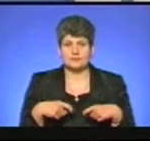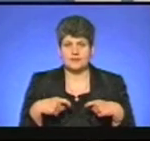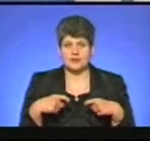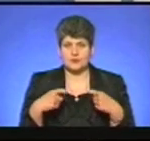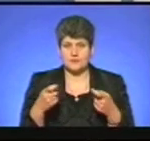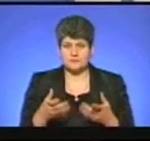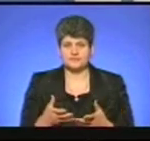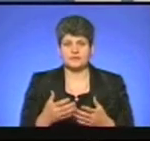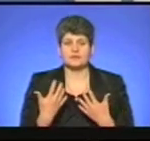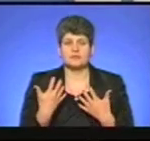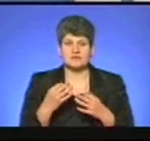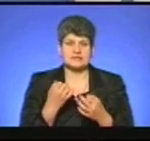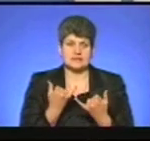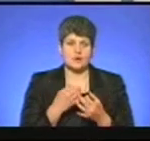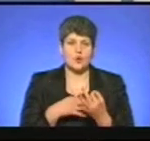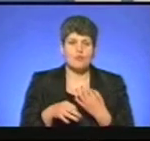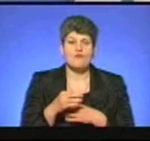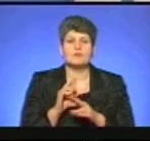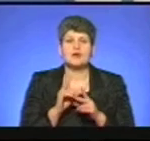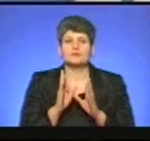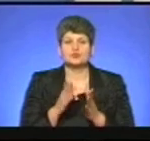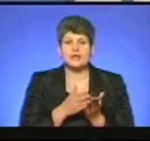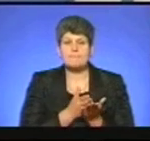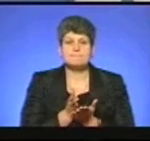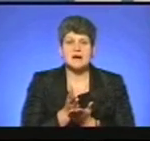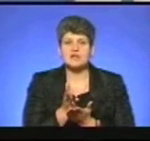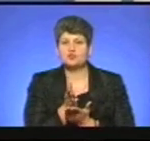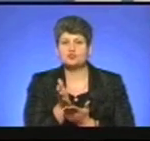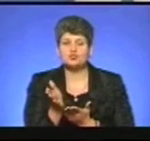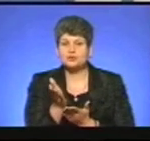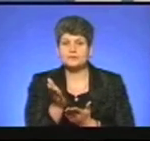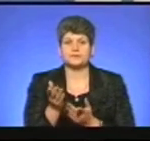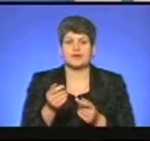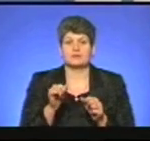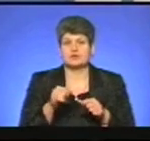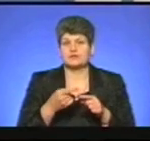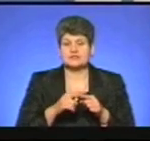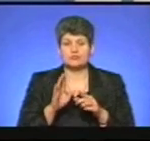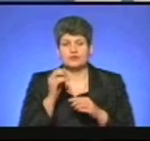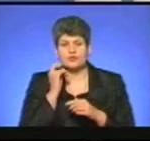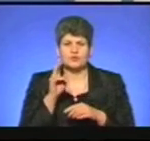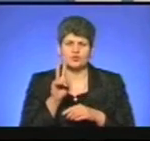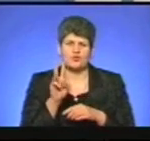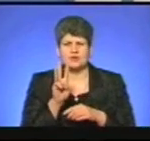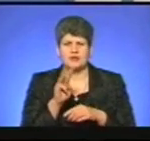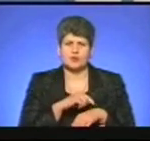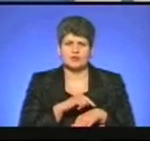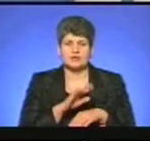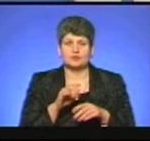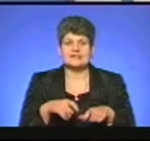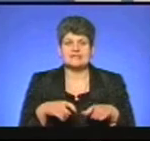якраз обговорюємо, як буде маршрут забігу. Я думаю, що це десь буде в обід, година 2-3. У нас буде